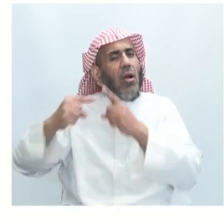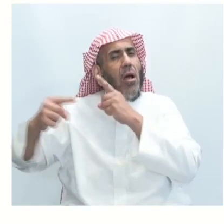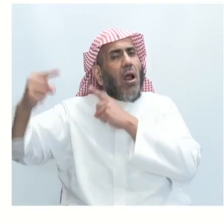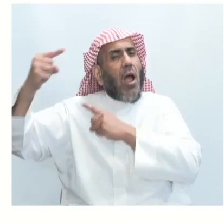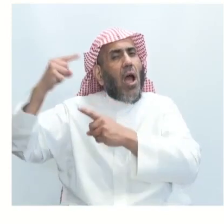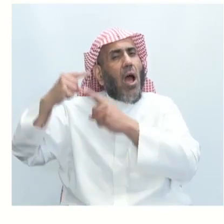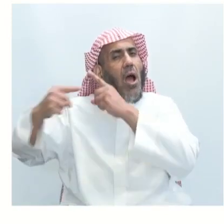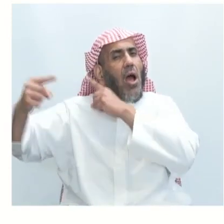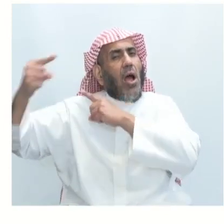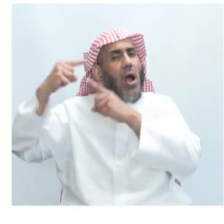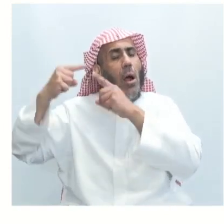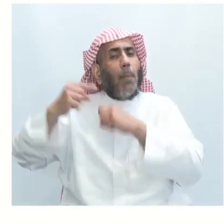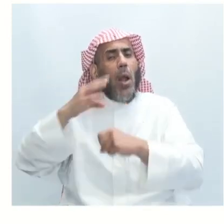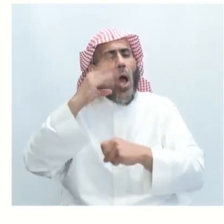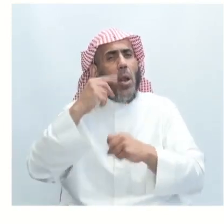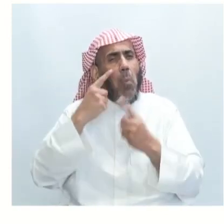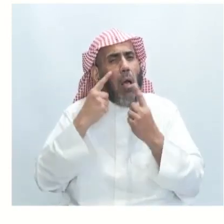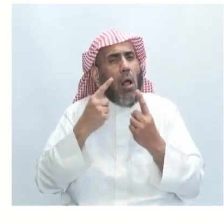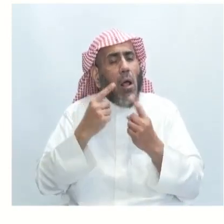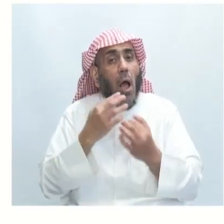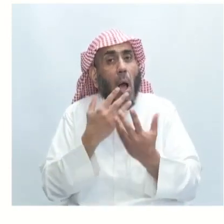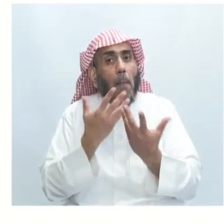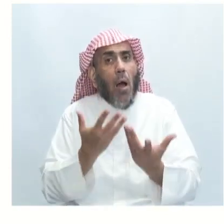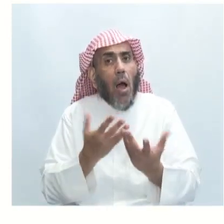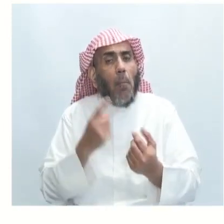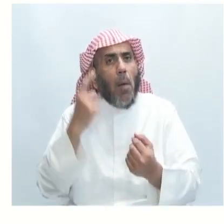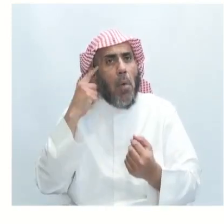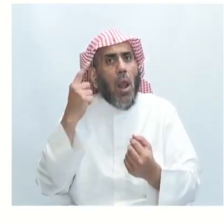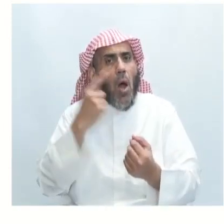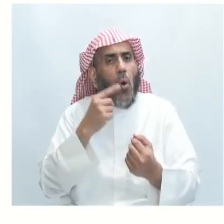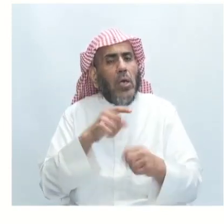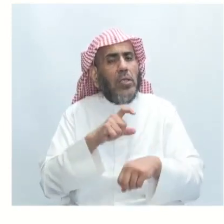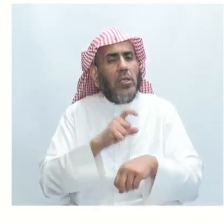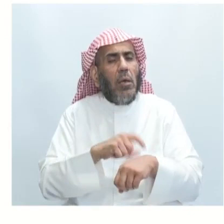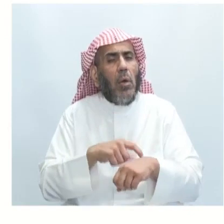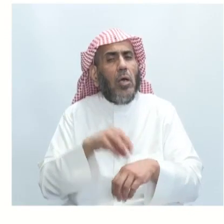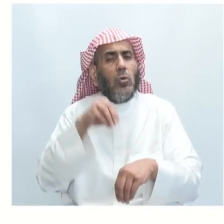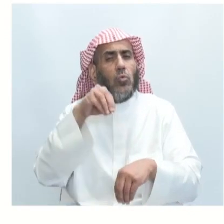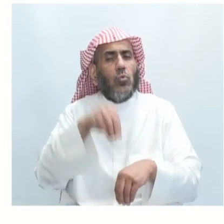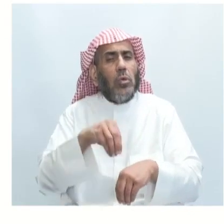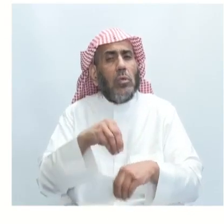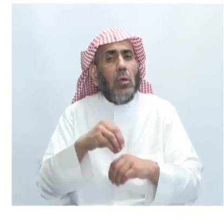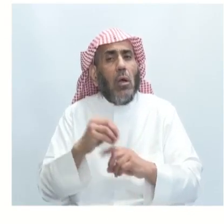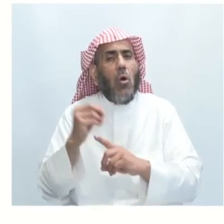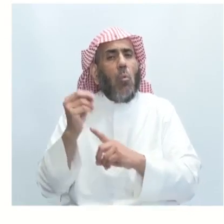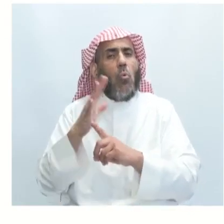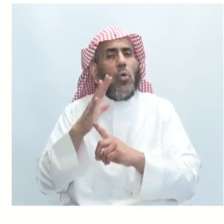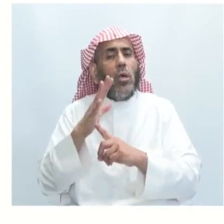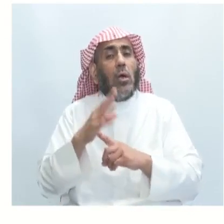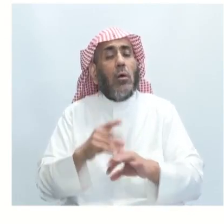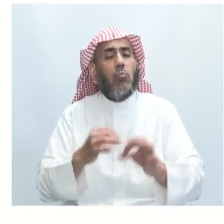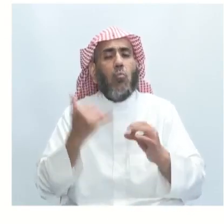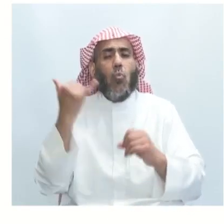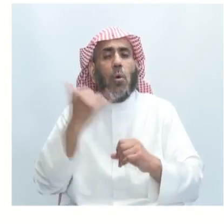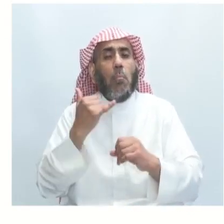لاشياء غير ماثله امام الحواس عندما توجد مثيرات تتطلب